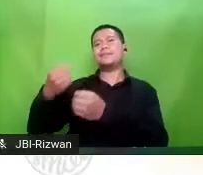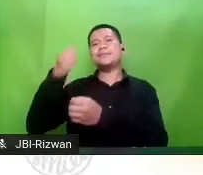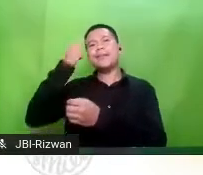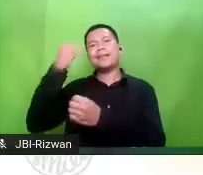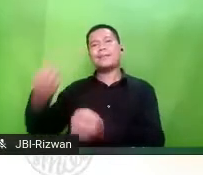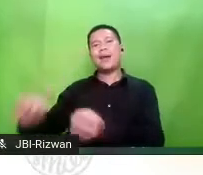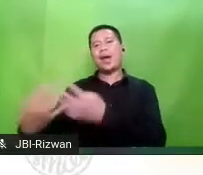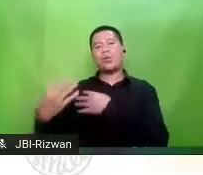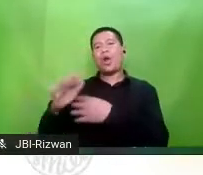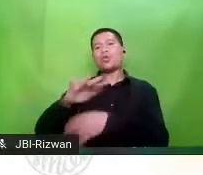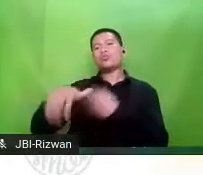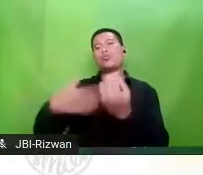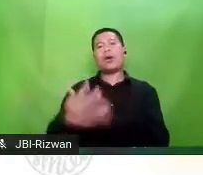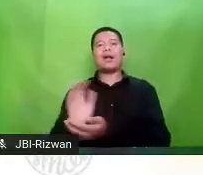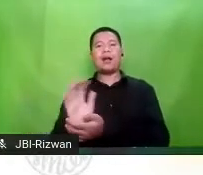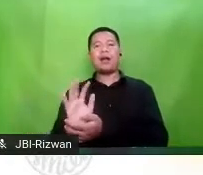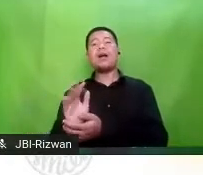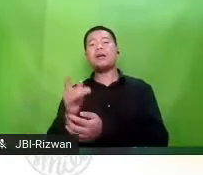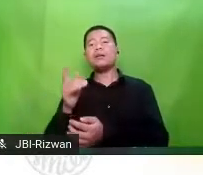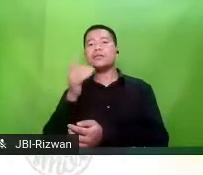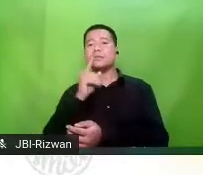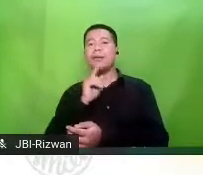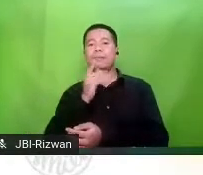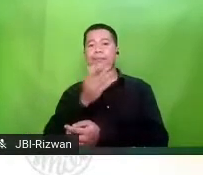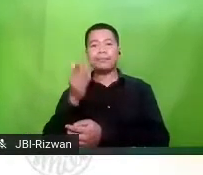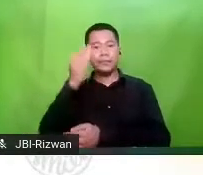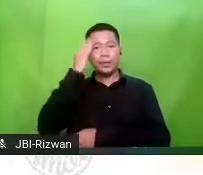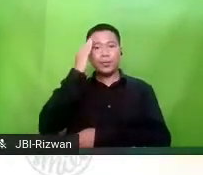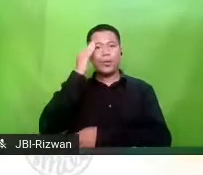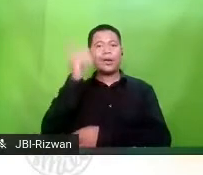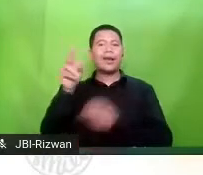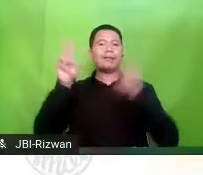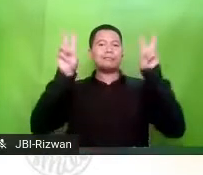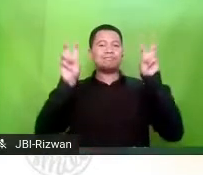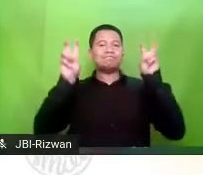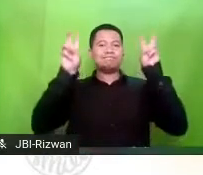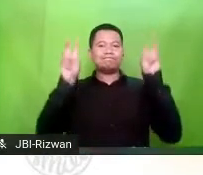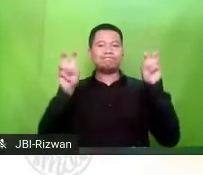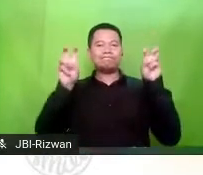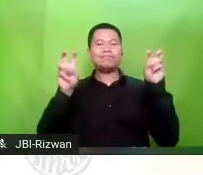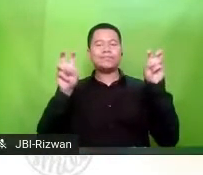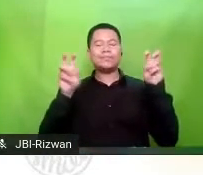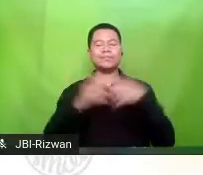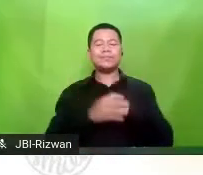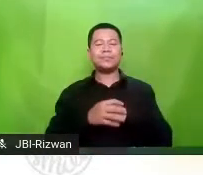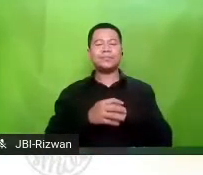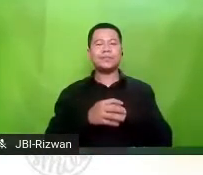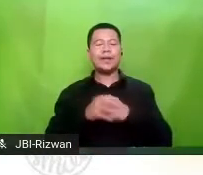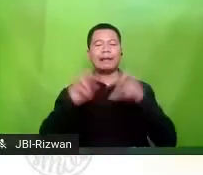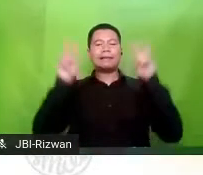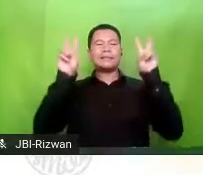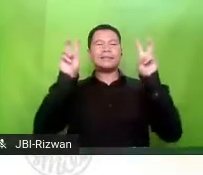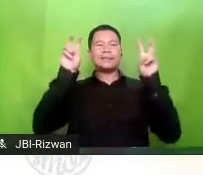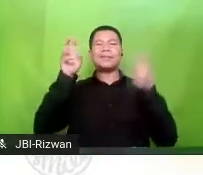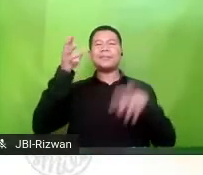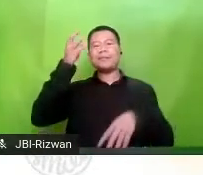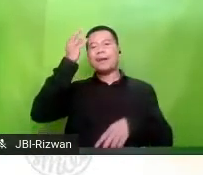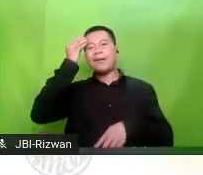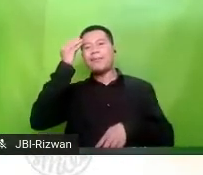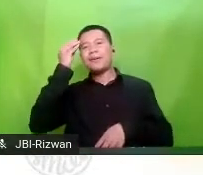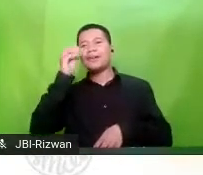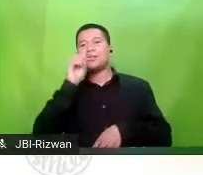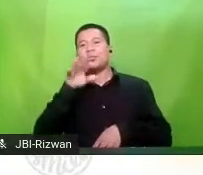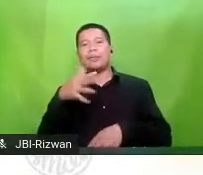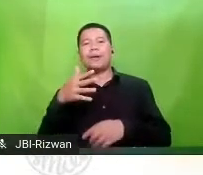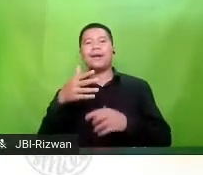kita kenal ada istilah atau kemudian pemahaman yang disebut sebagai fungsi eksekutif.